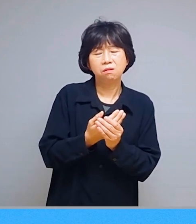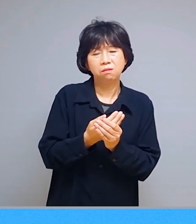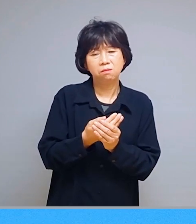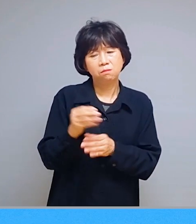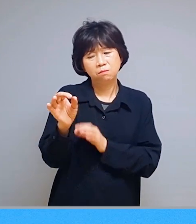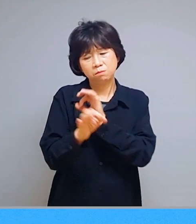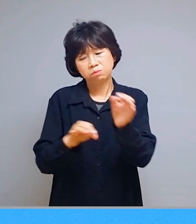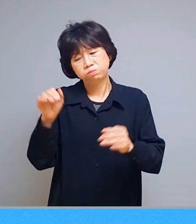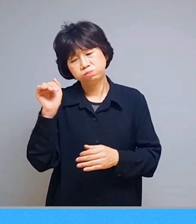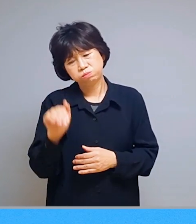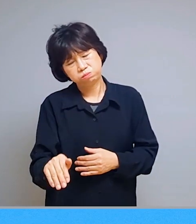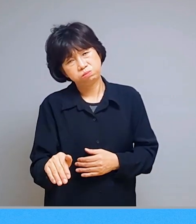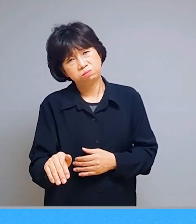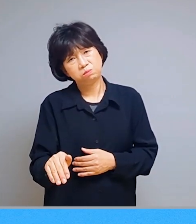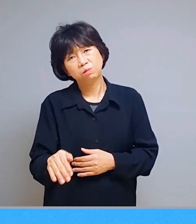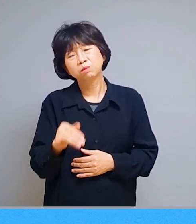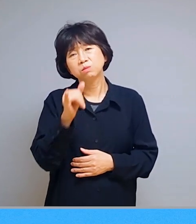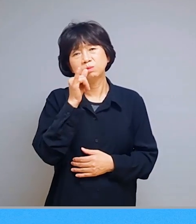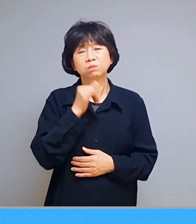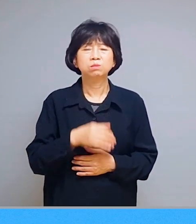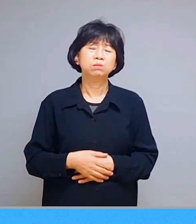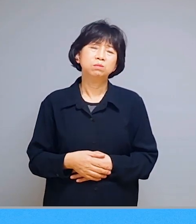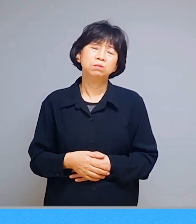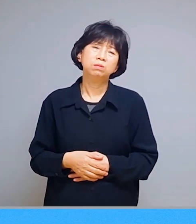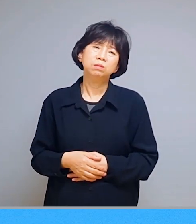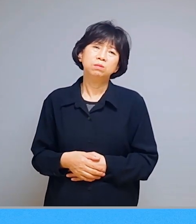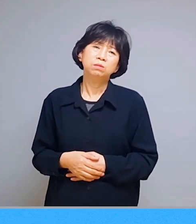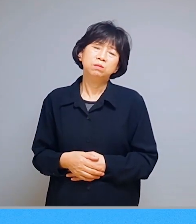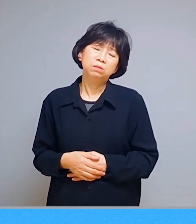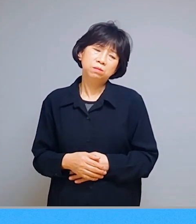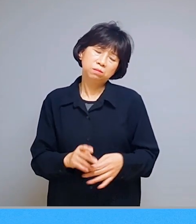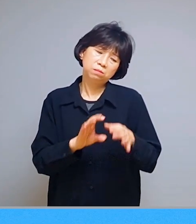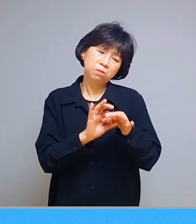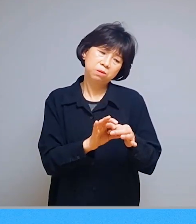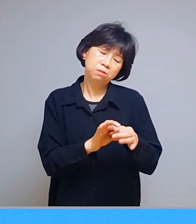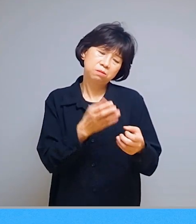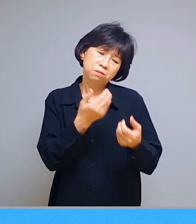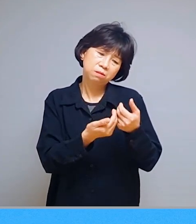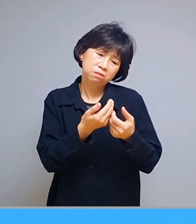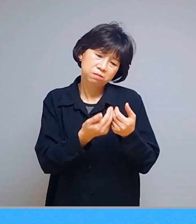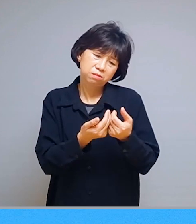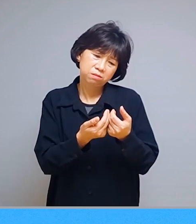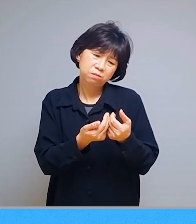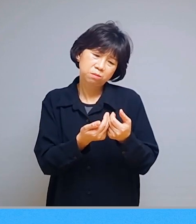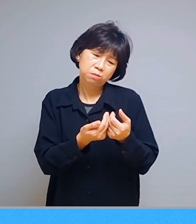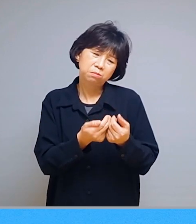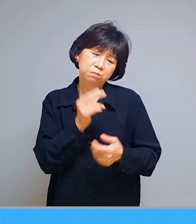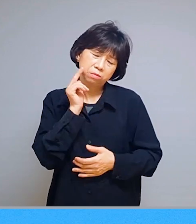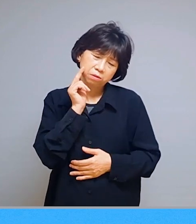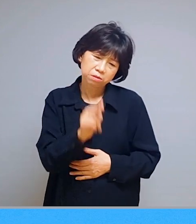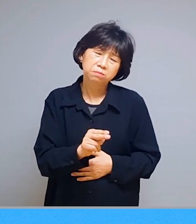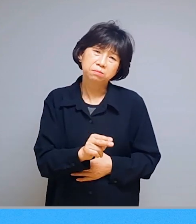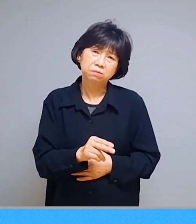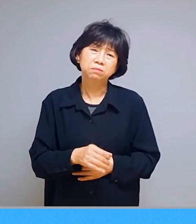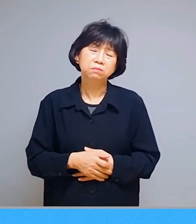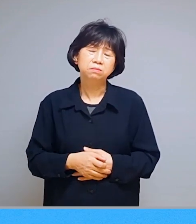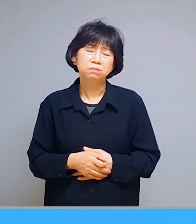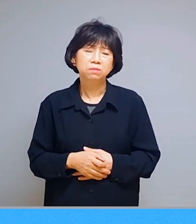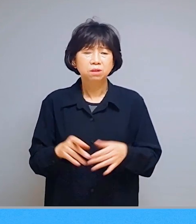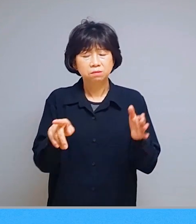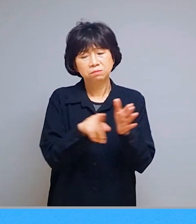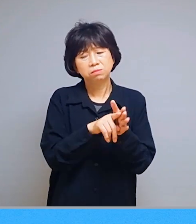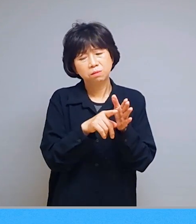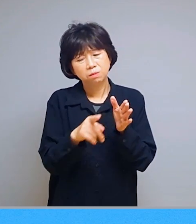재정적인 부담이 있을 수도 있어요. 관계의 갈등이 아주 심하게 될 수도 있습니다. 신앙의